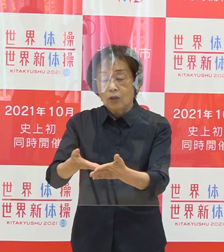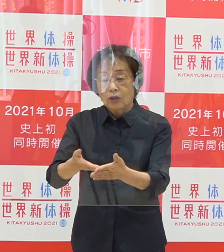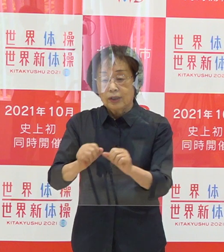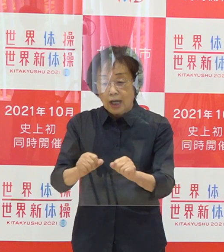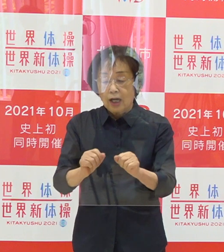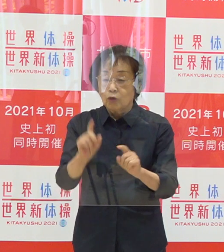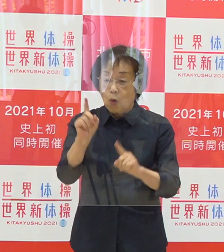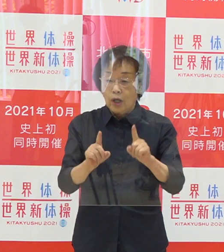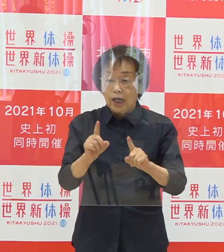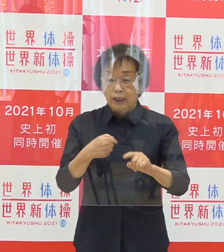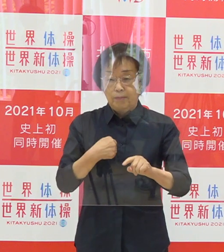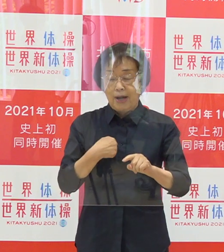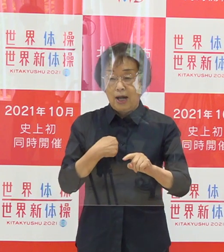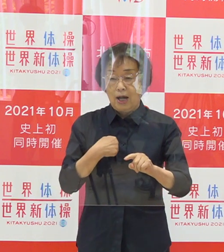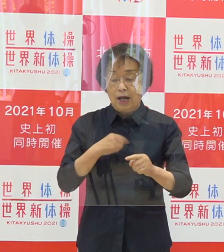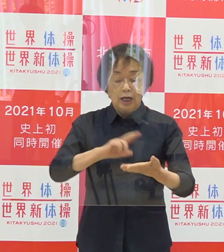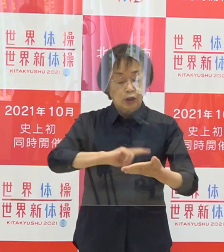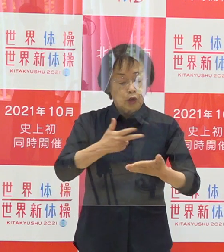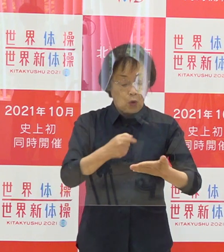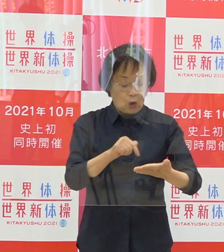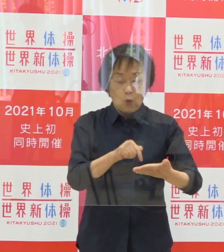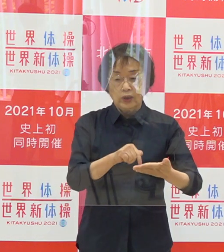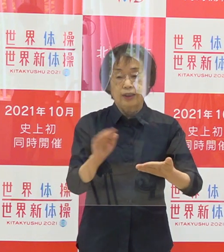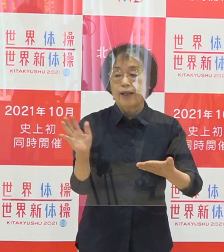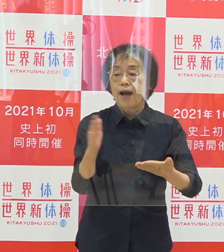ありませんけれども、